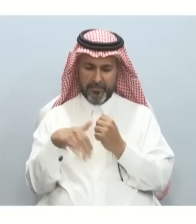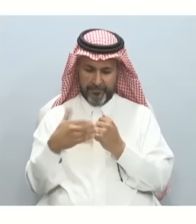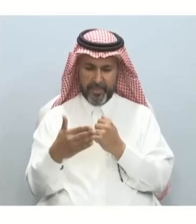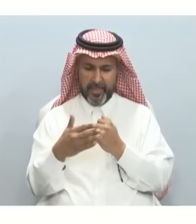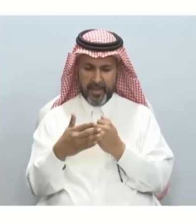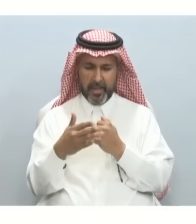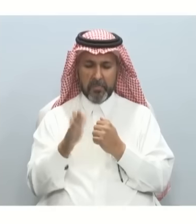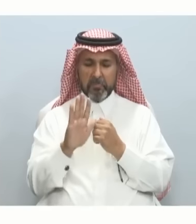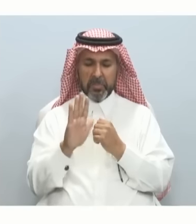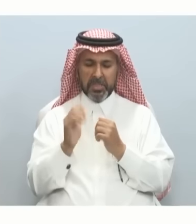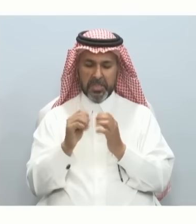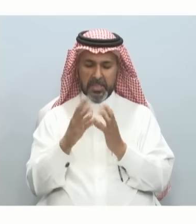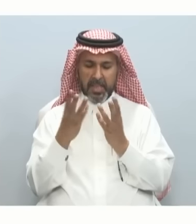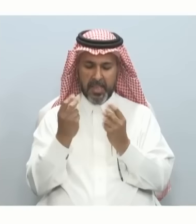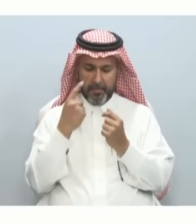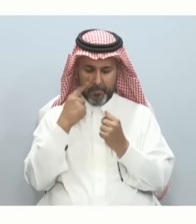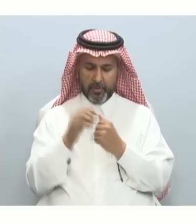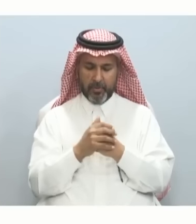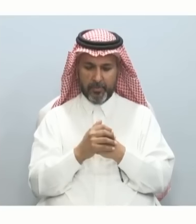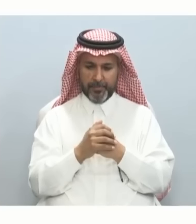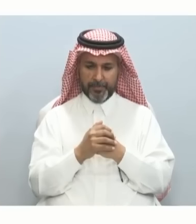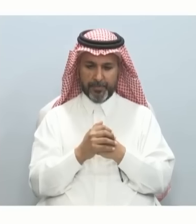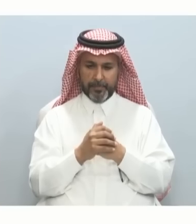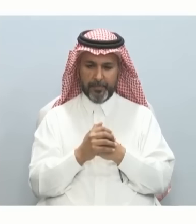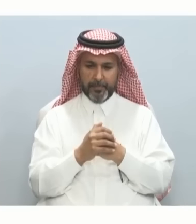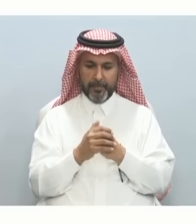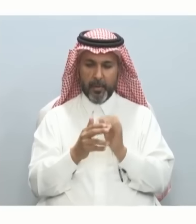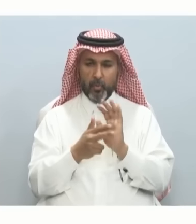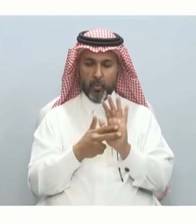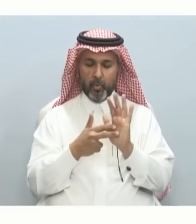وبناتي نستطيع ان نكتب قواسم العدد سته هي